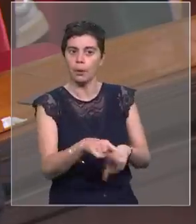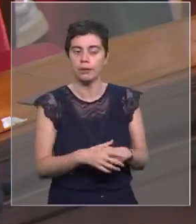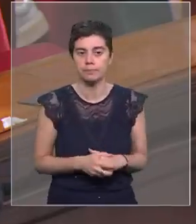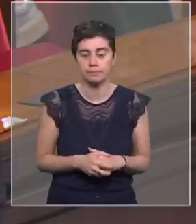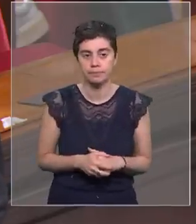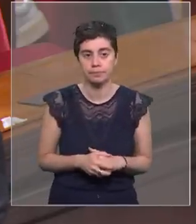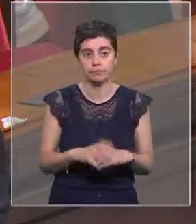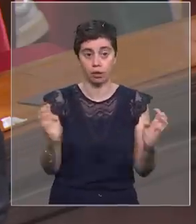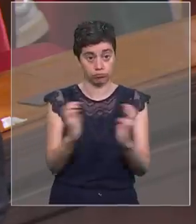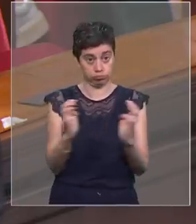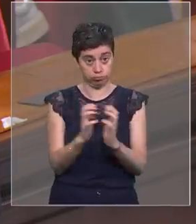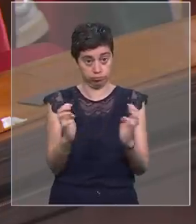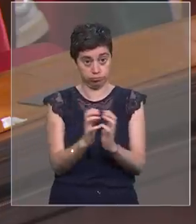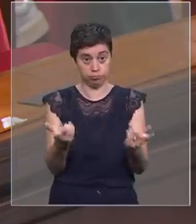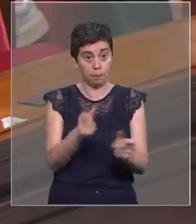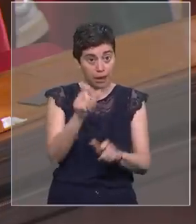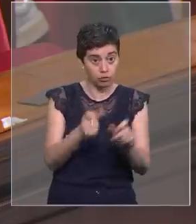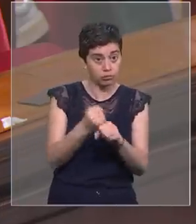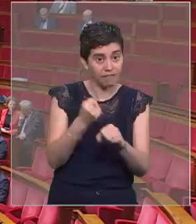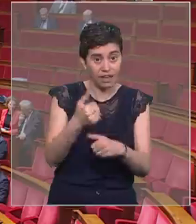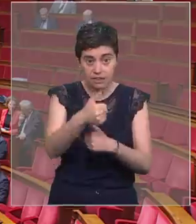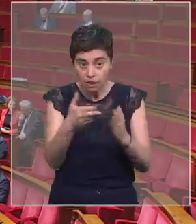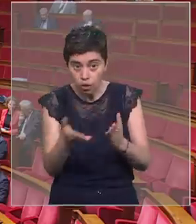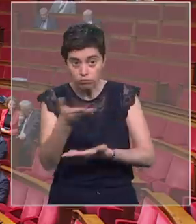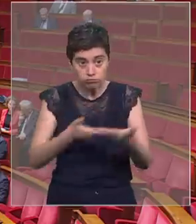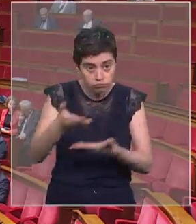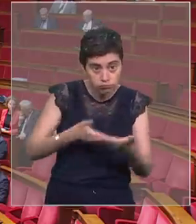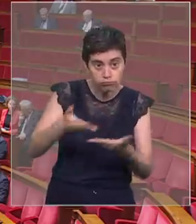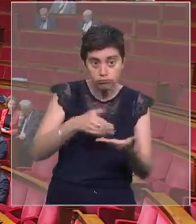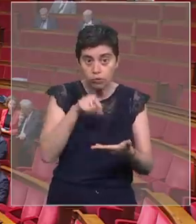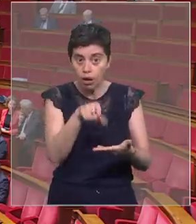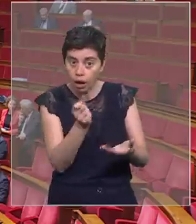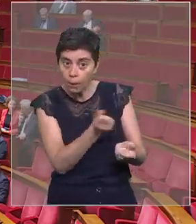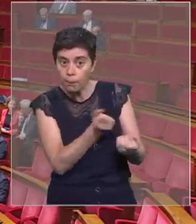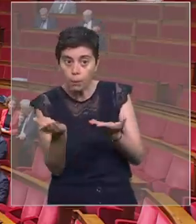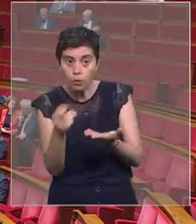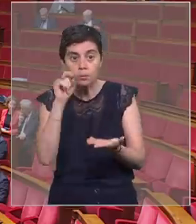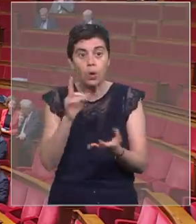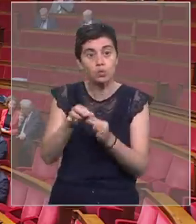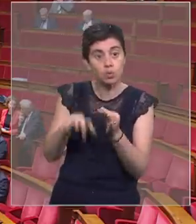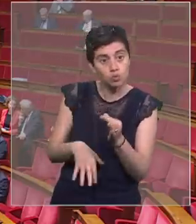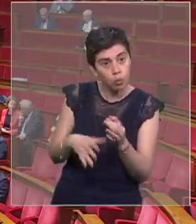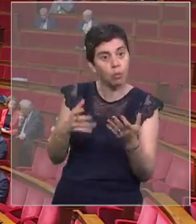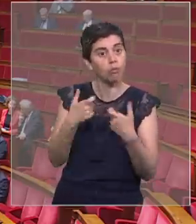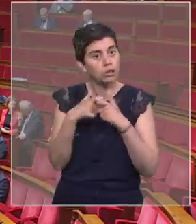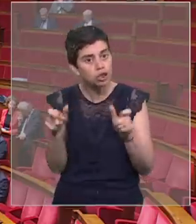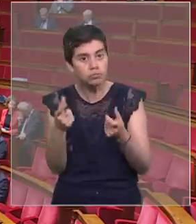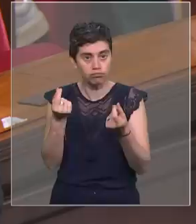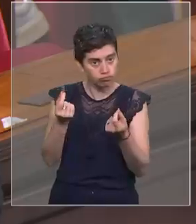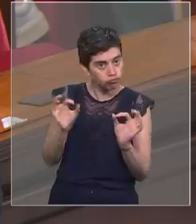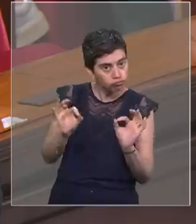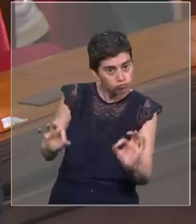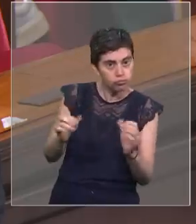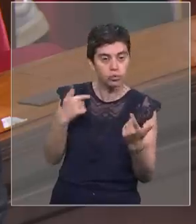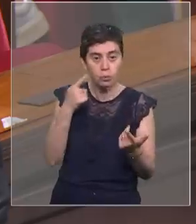des acteurs du secteur, qui va nous permettre de proposer davantage de solutions aux parents, qui soient accessibles, abordables sur l'ensemble